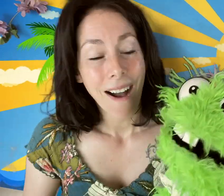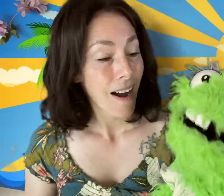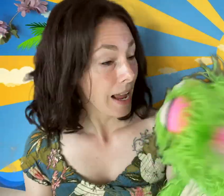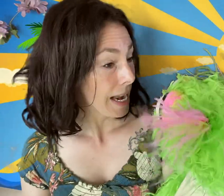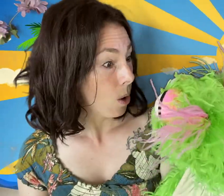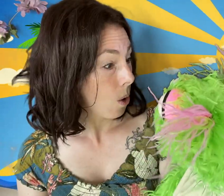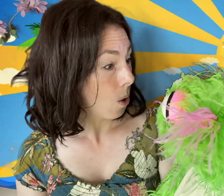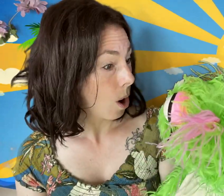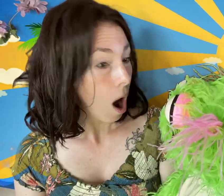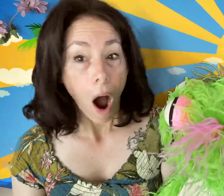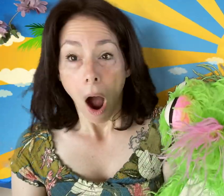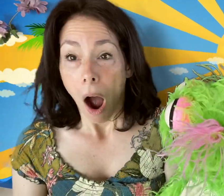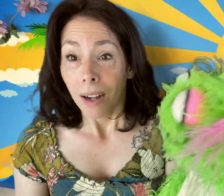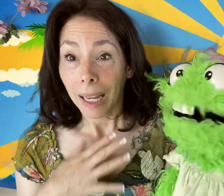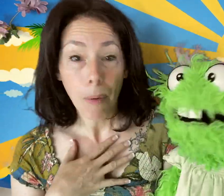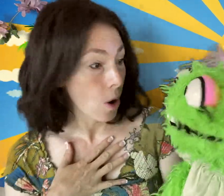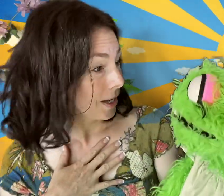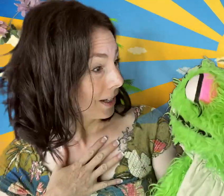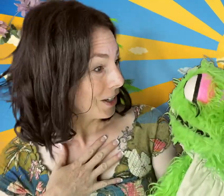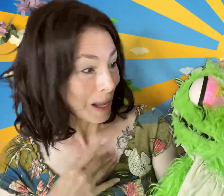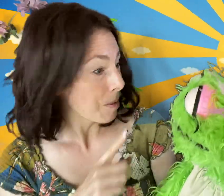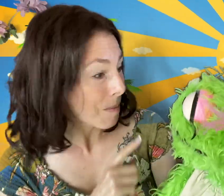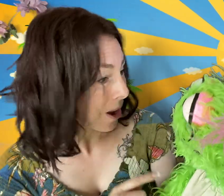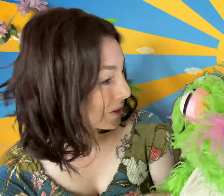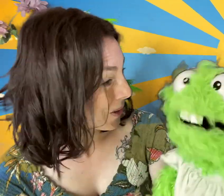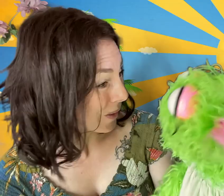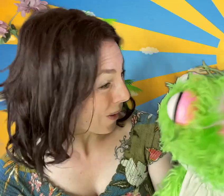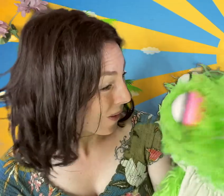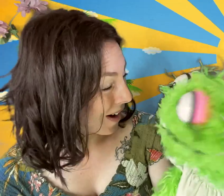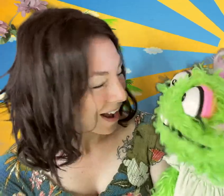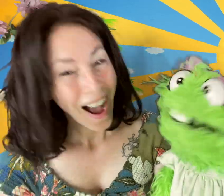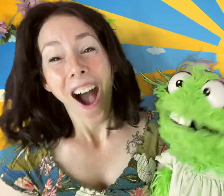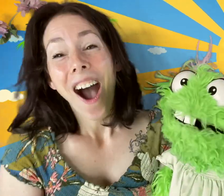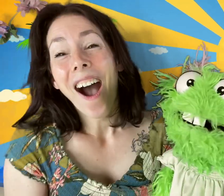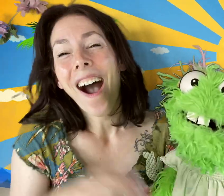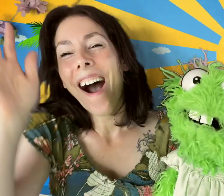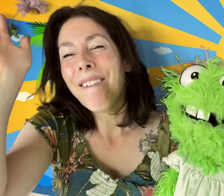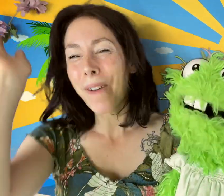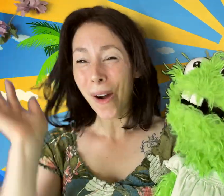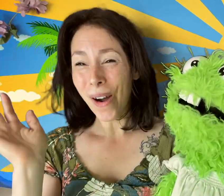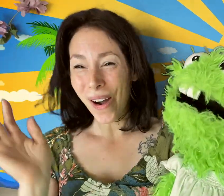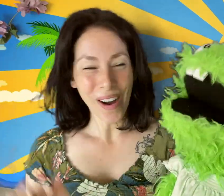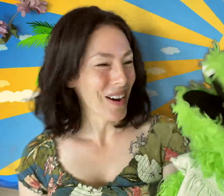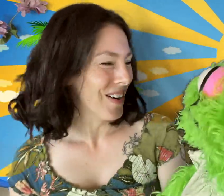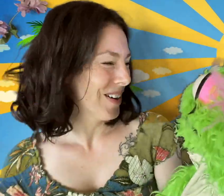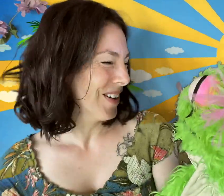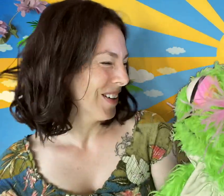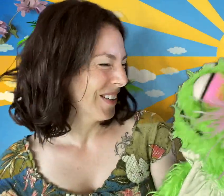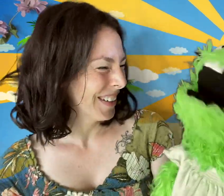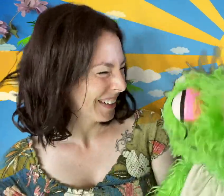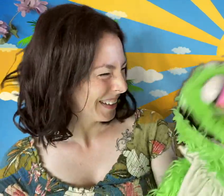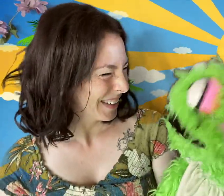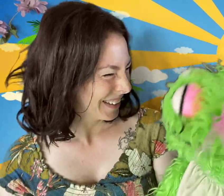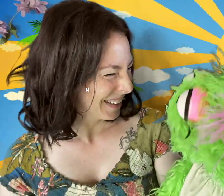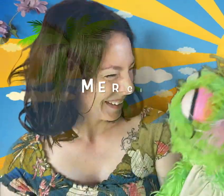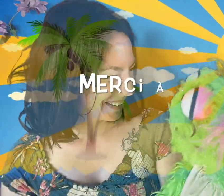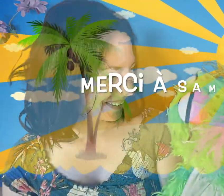et l'eau Oh, gribouille, tu n'as plus peur de l'eau Oh, bravo !